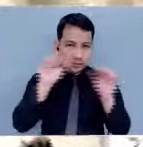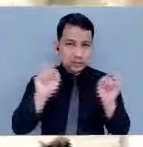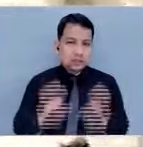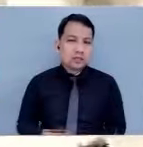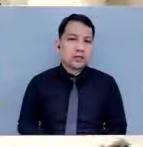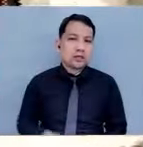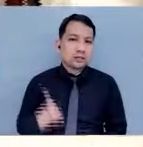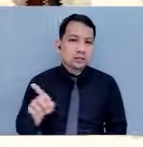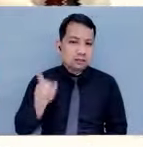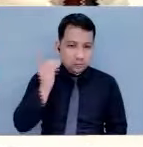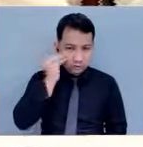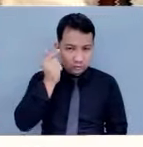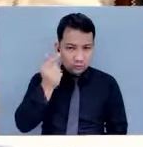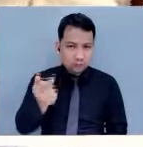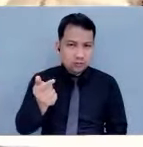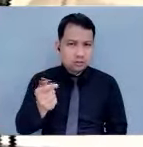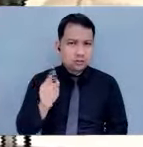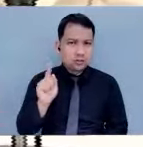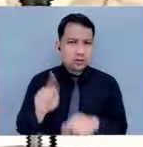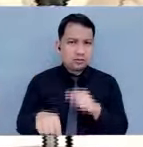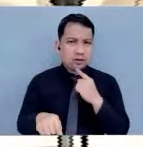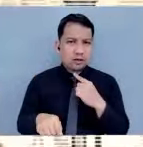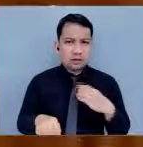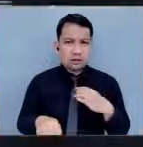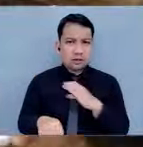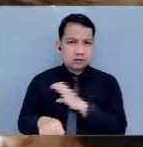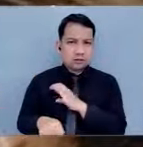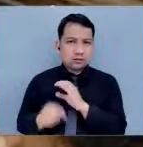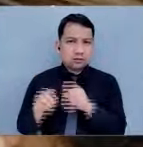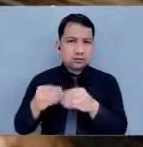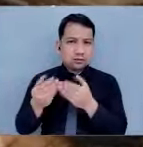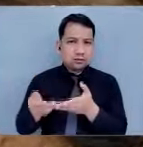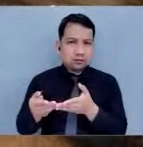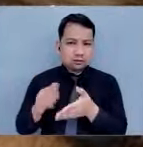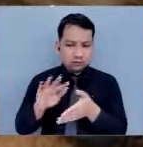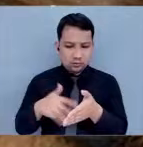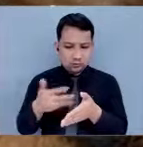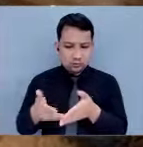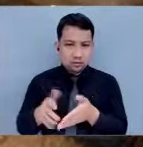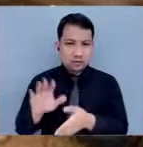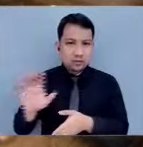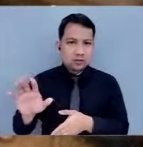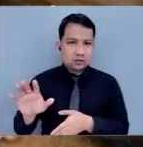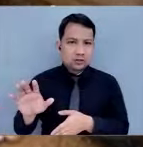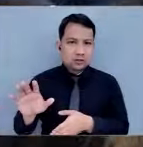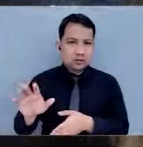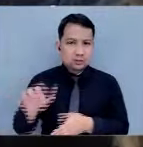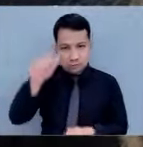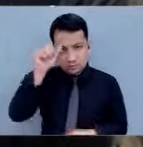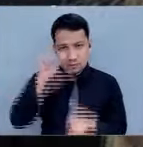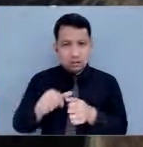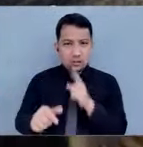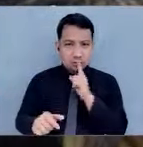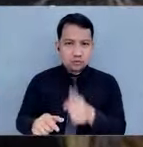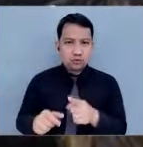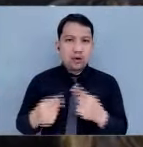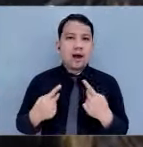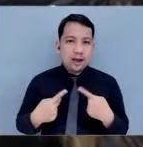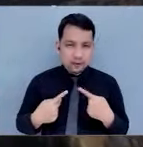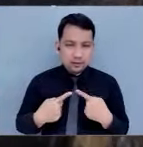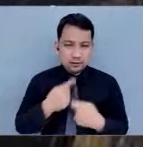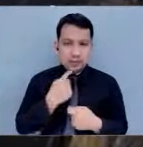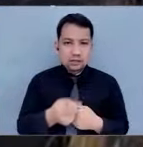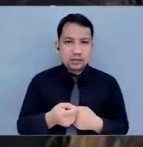ng hindi ang camara ang nagbigay ng deadline kundi si Zubiri mismo Totoo naman ngang may ganyang sinabi ang Senate